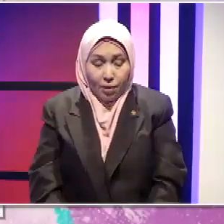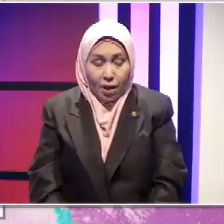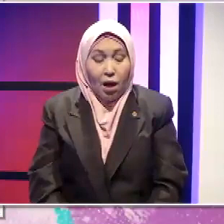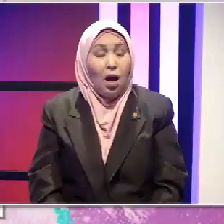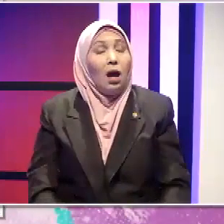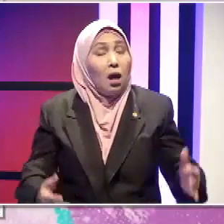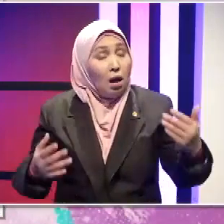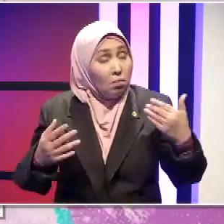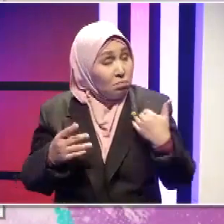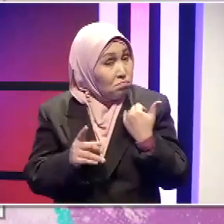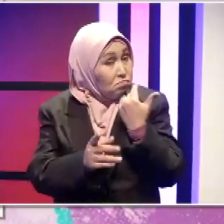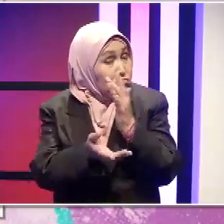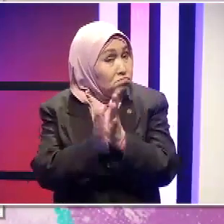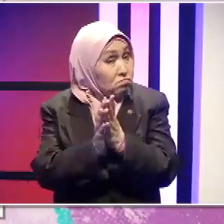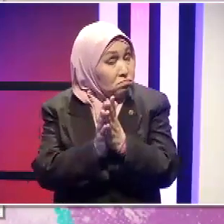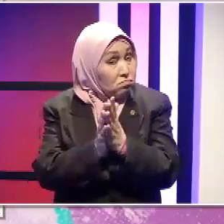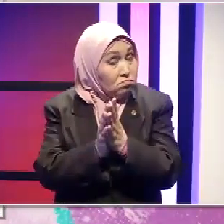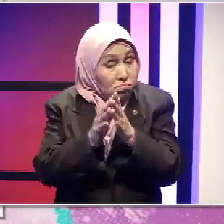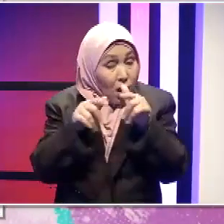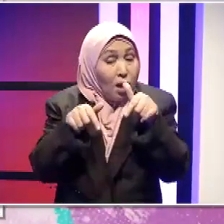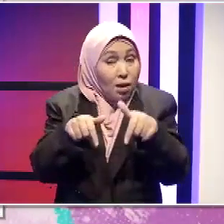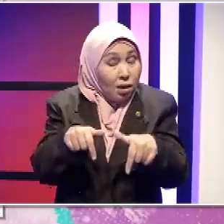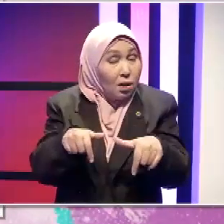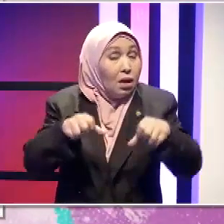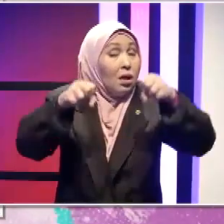Hai efektif Unhas